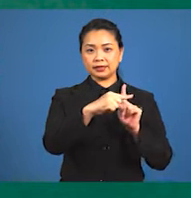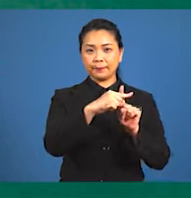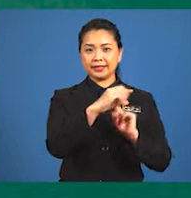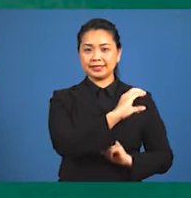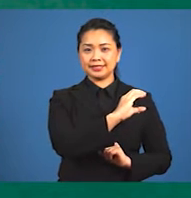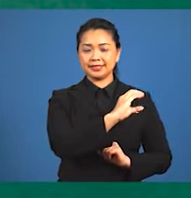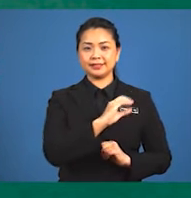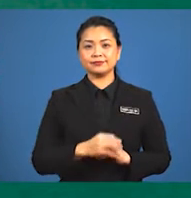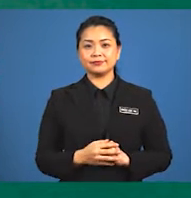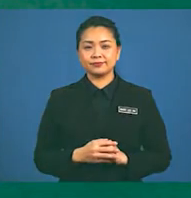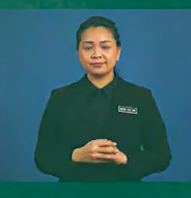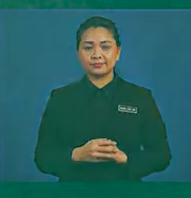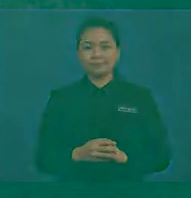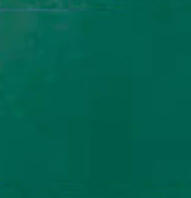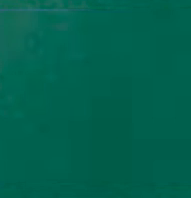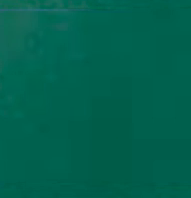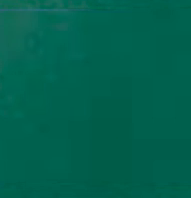x tambah c.